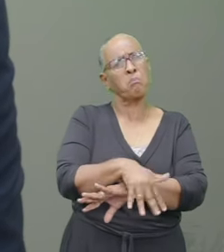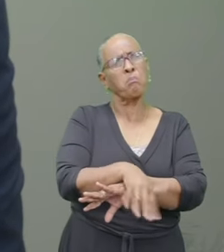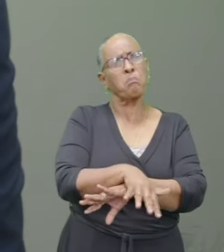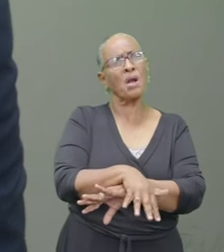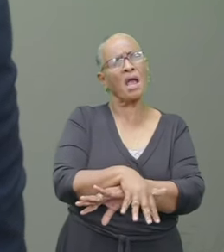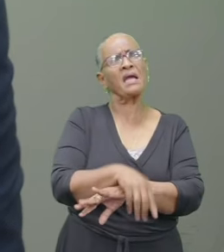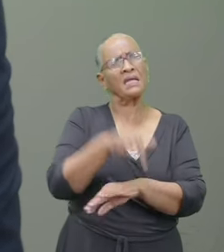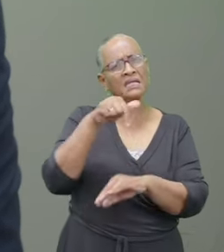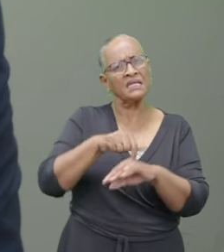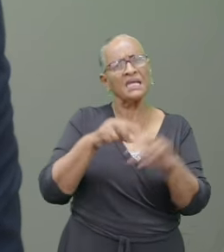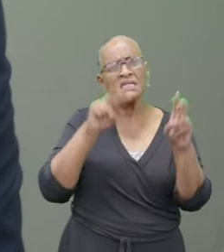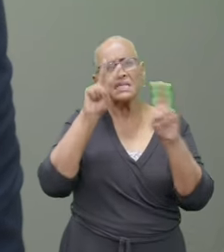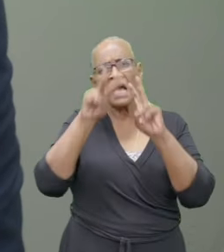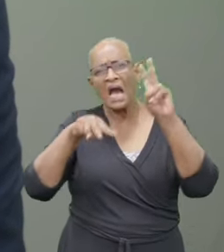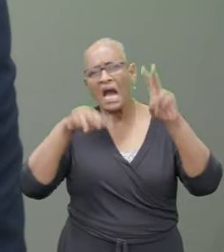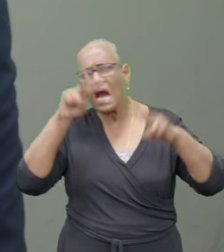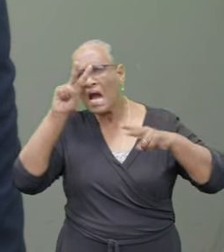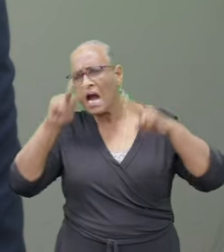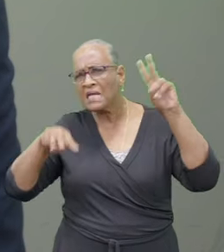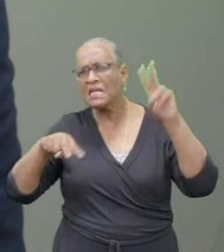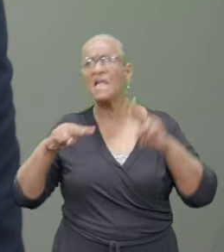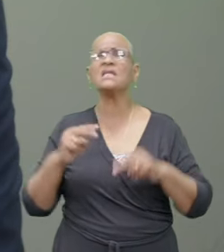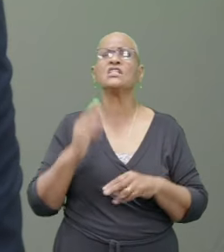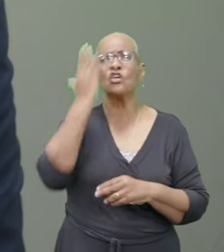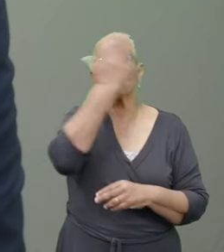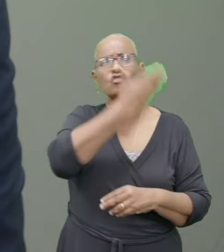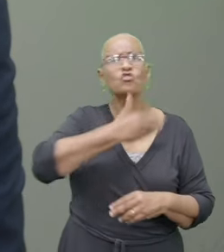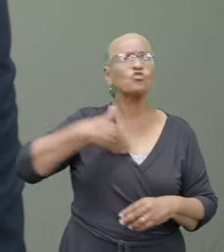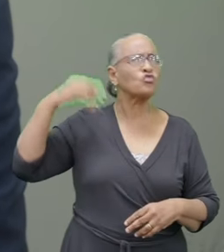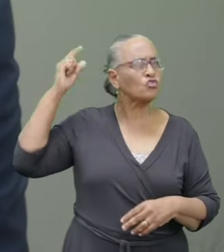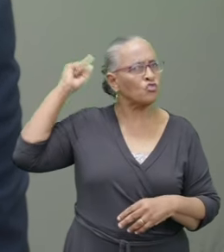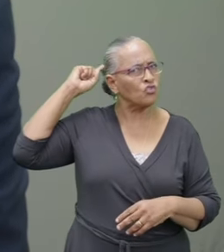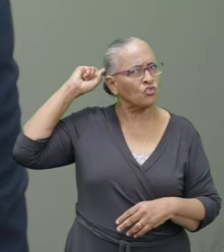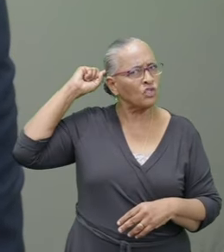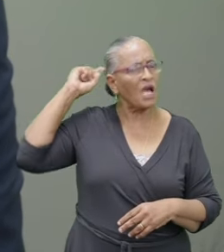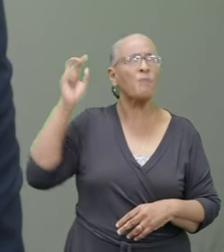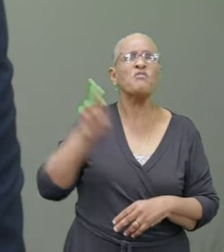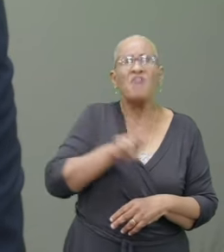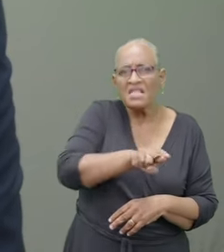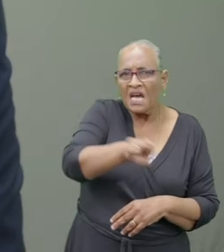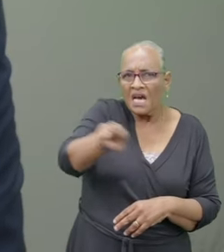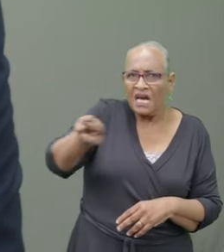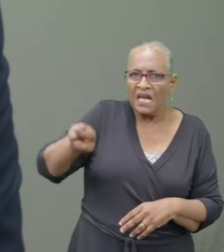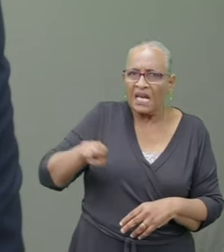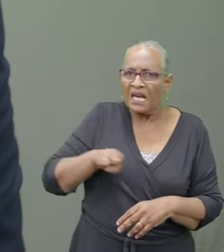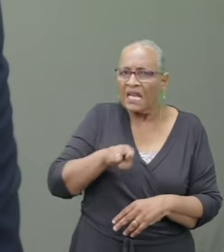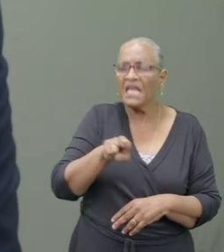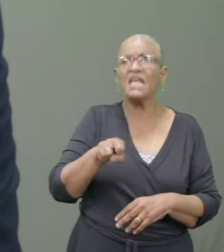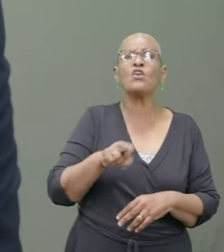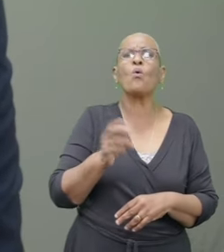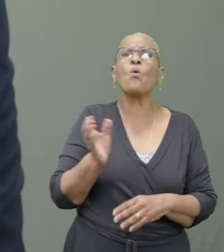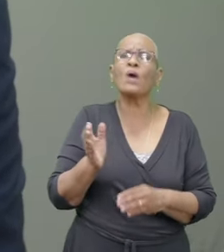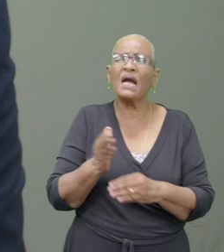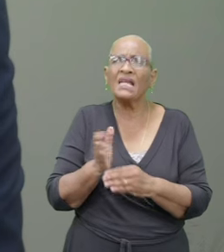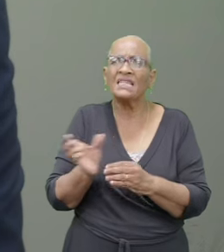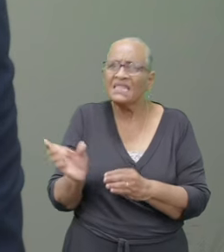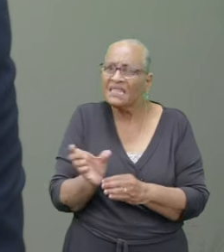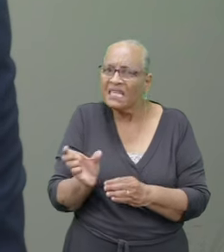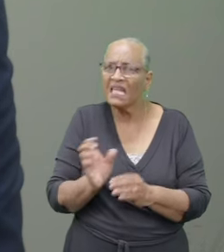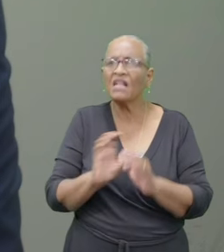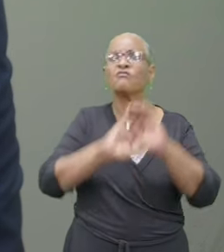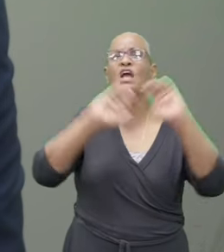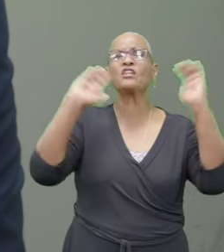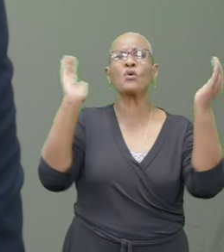van deze analyses ook aangegeven is dat Suriname onderdeel is van de regio, deel is van de wereld, waar er ook een